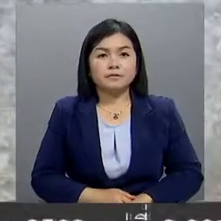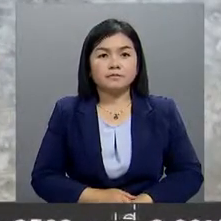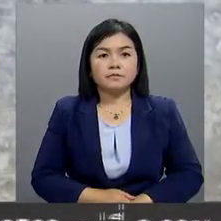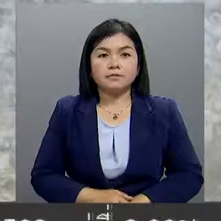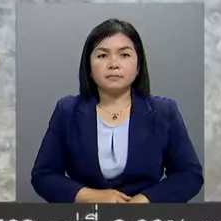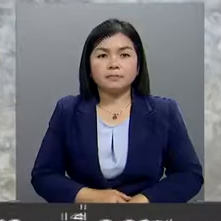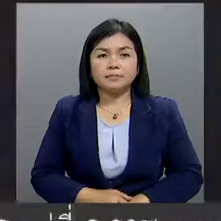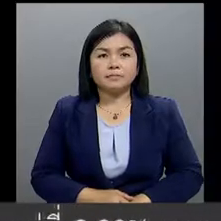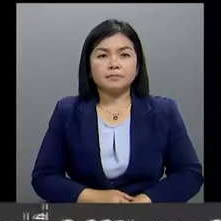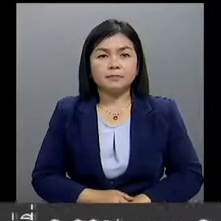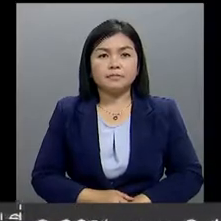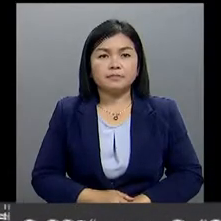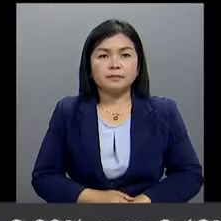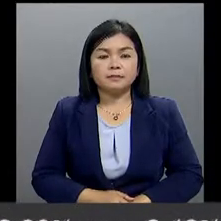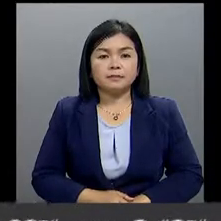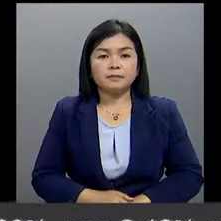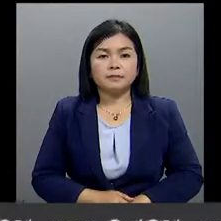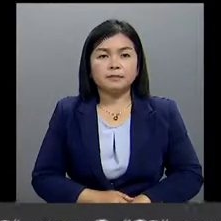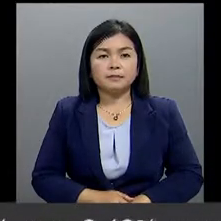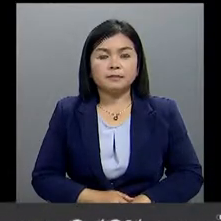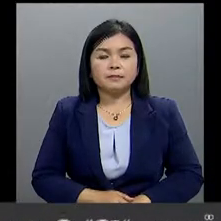ถูกครับ